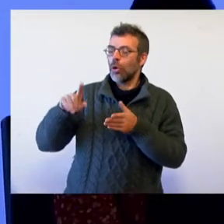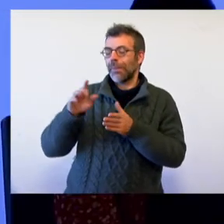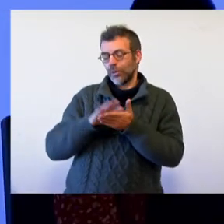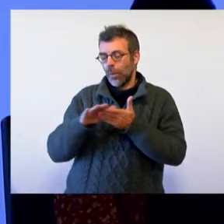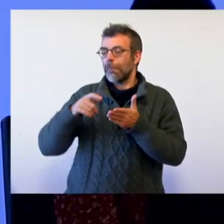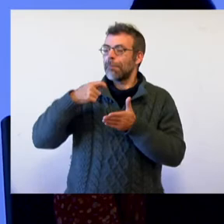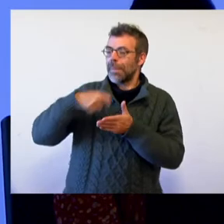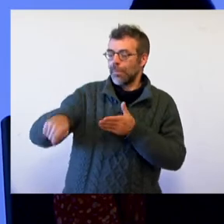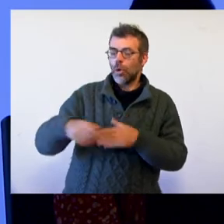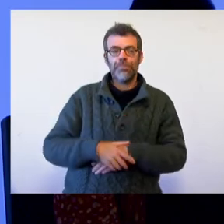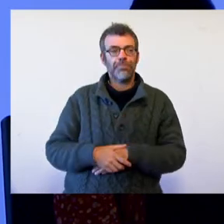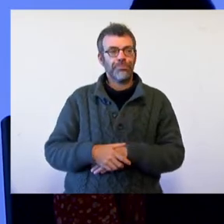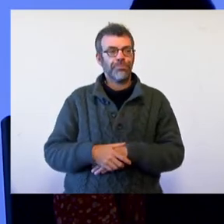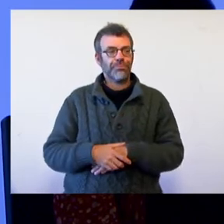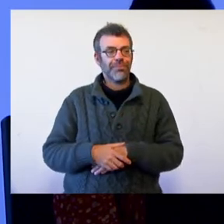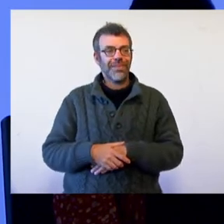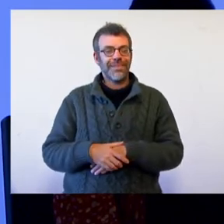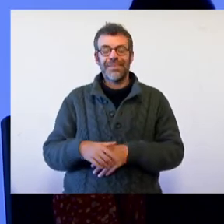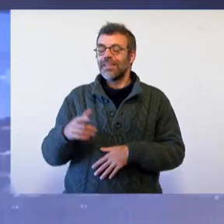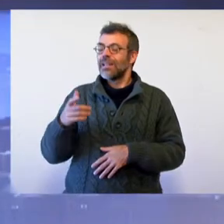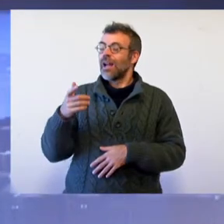Je suis allé un peu vite, pardonnez-moi.